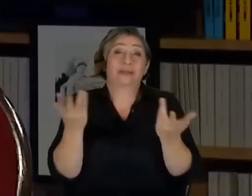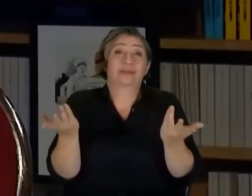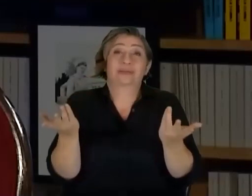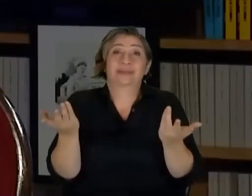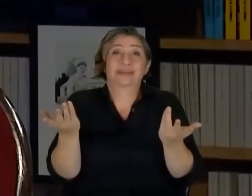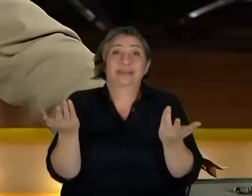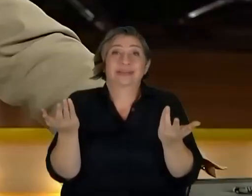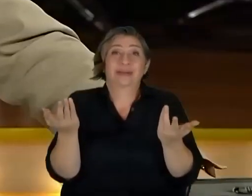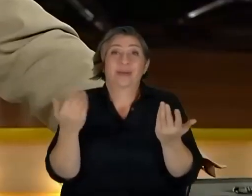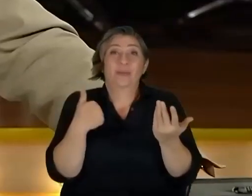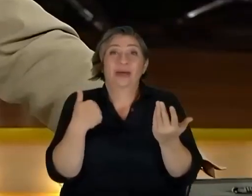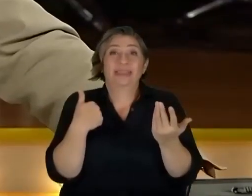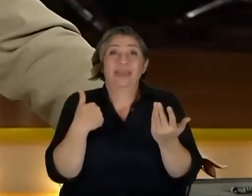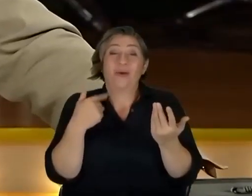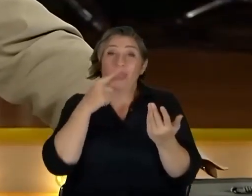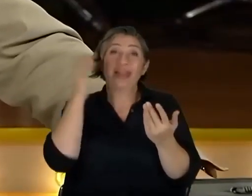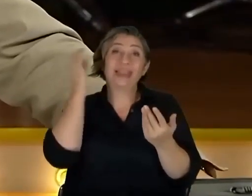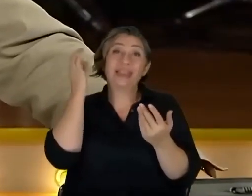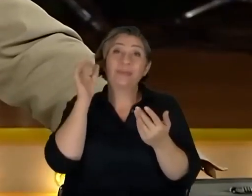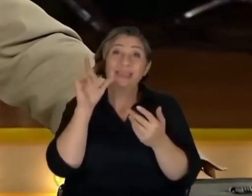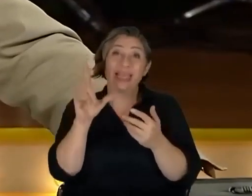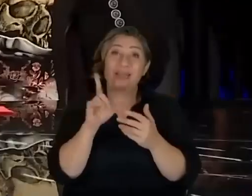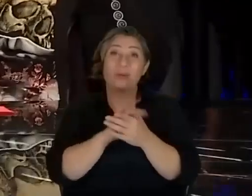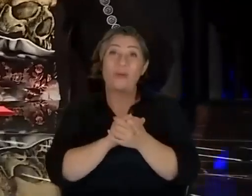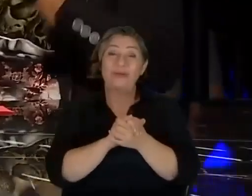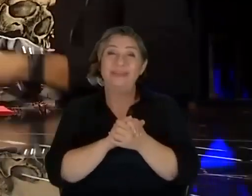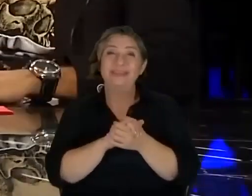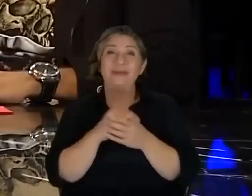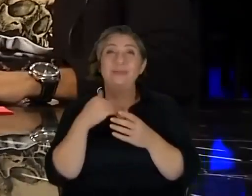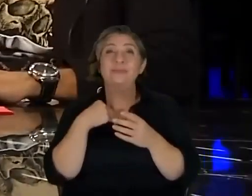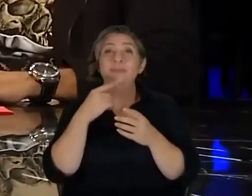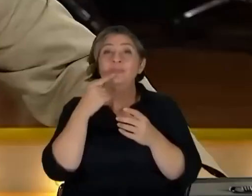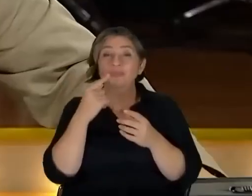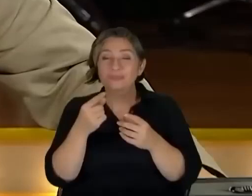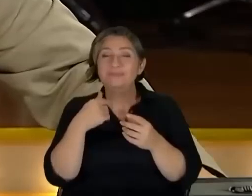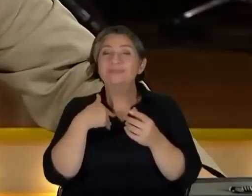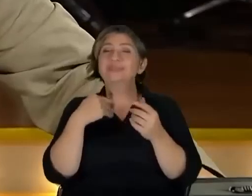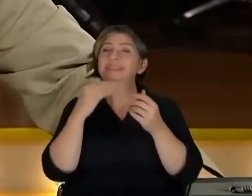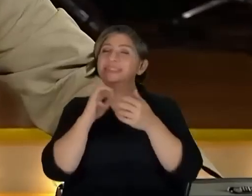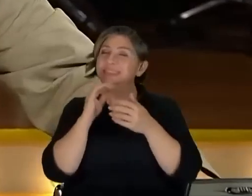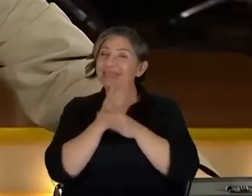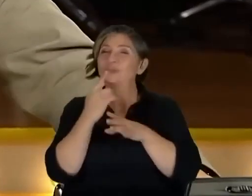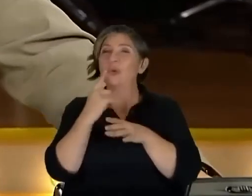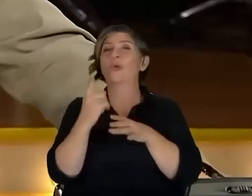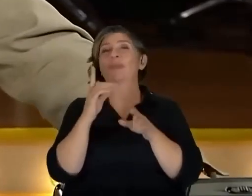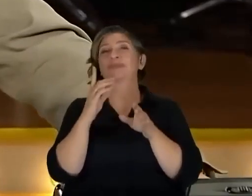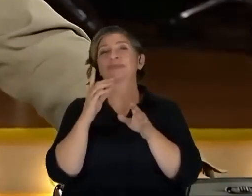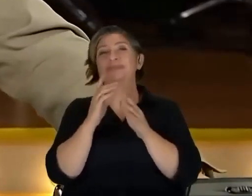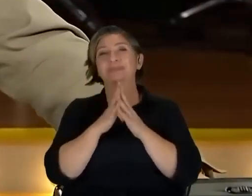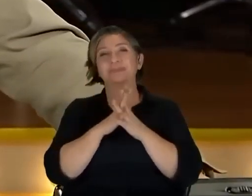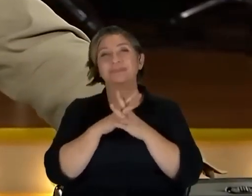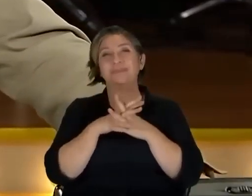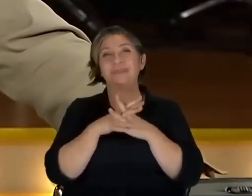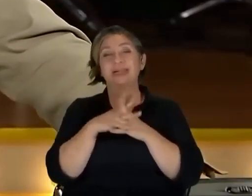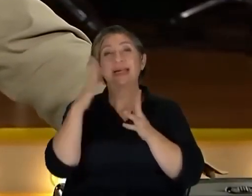olmasın? Yani bence onlar da dinlemeli ve şey yani. Ya ben bunu görmeli. Vallahi ben seviyorum şey, yani. Ben samimi o söylüyorum şey,